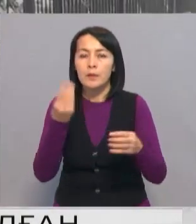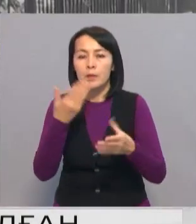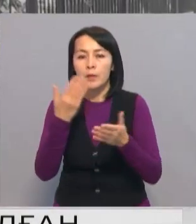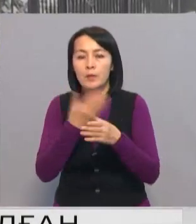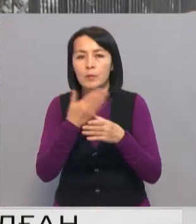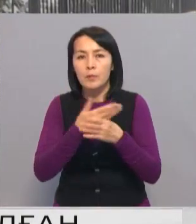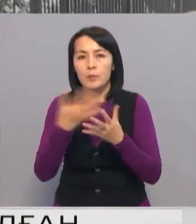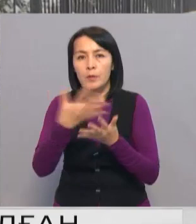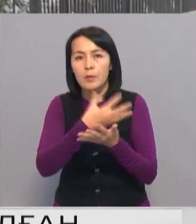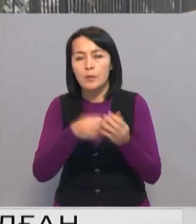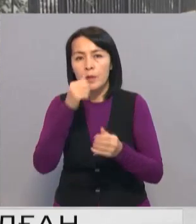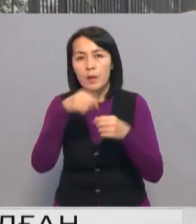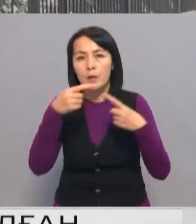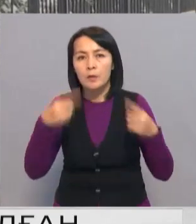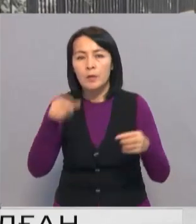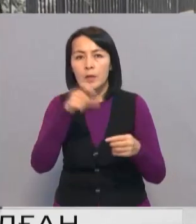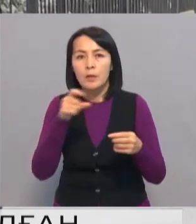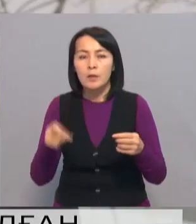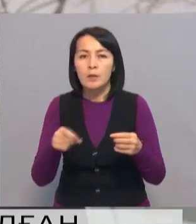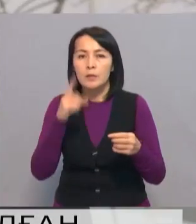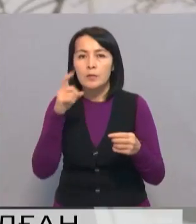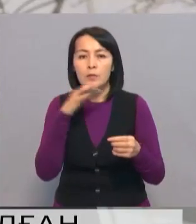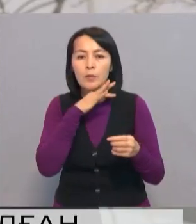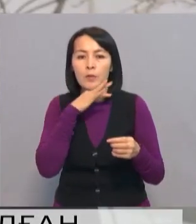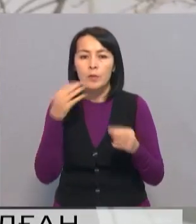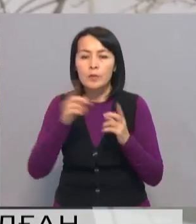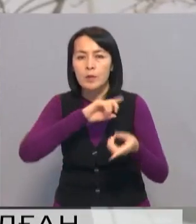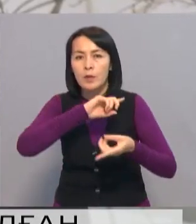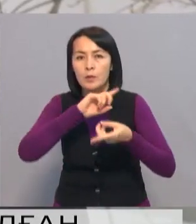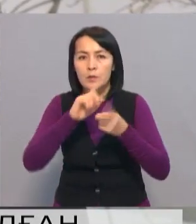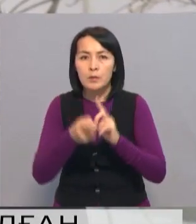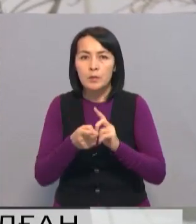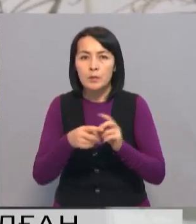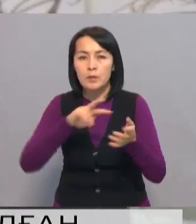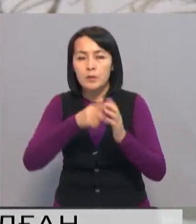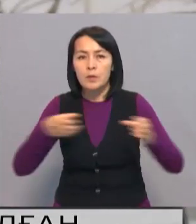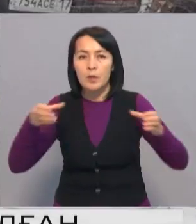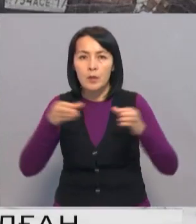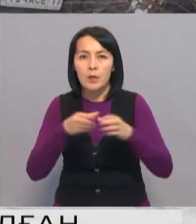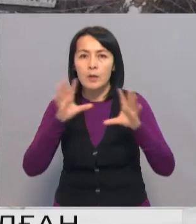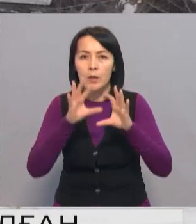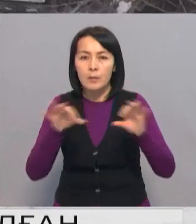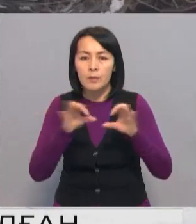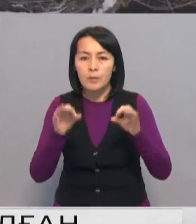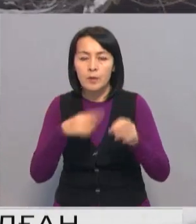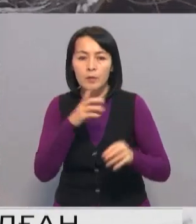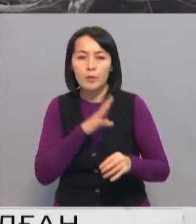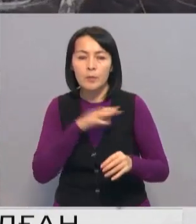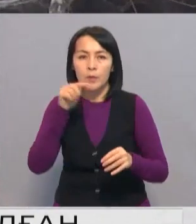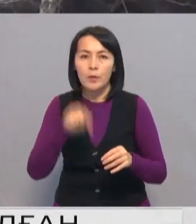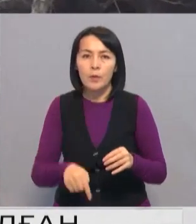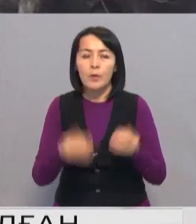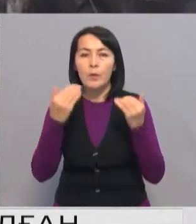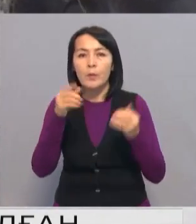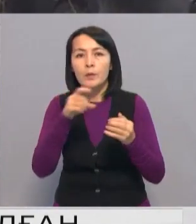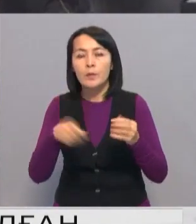мақсатта жиналса және әртүрлі адамдардан 100-ден астам транзакция жасалса, салық органдарына ақпарат түсетінін айтты. Алайда